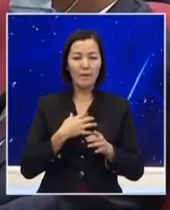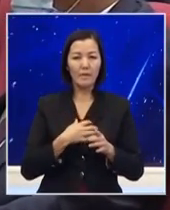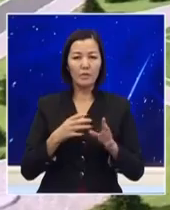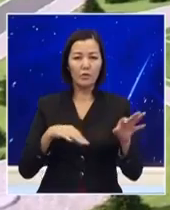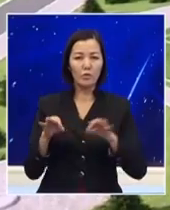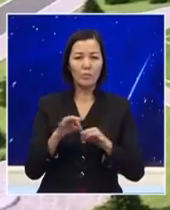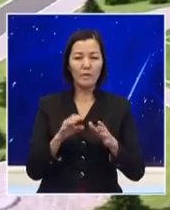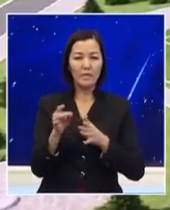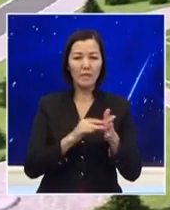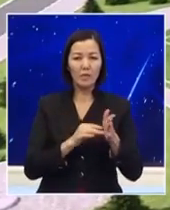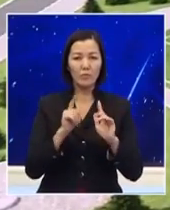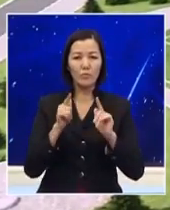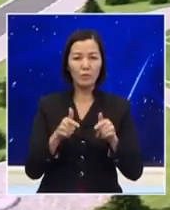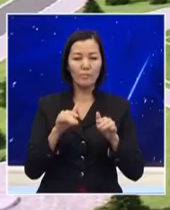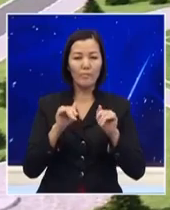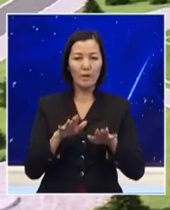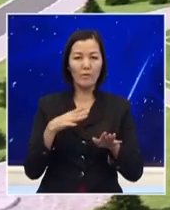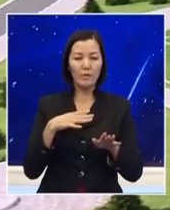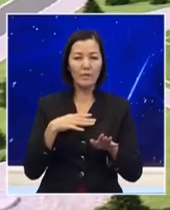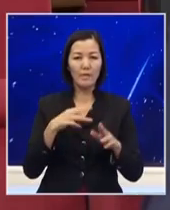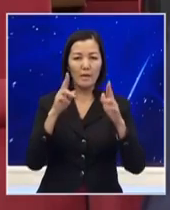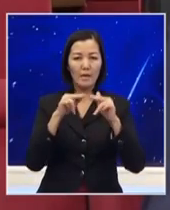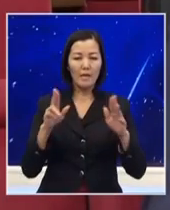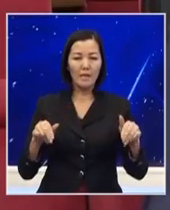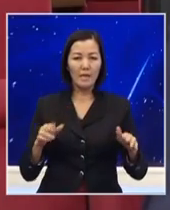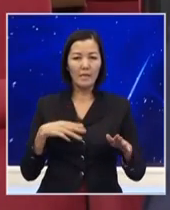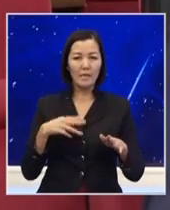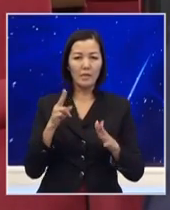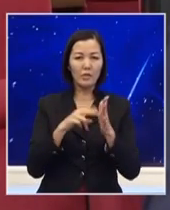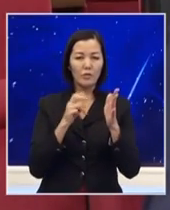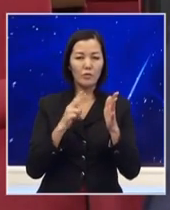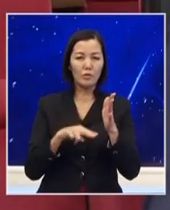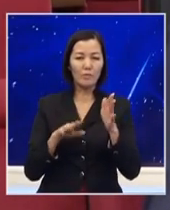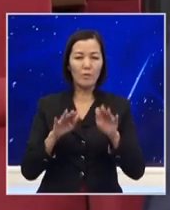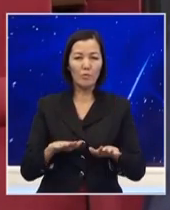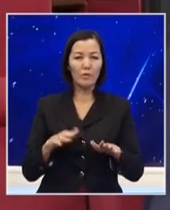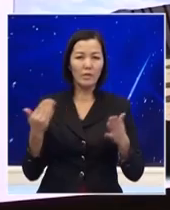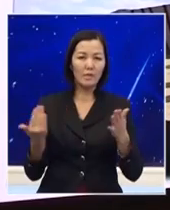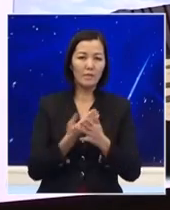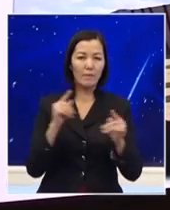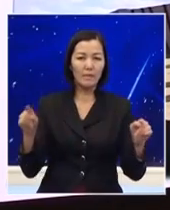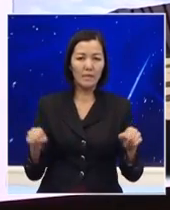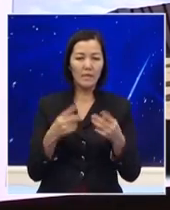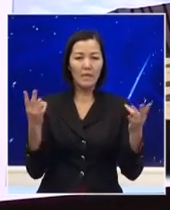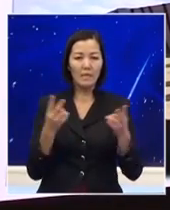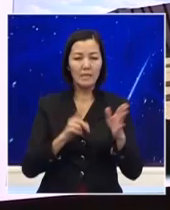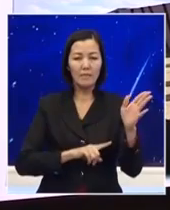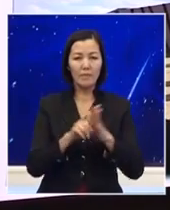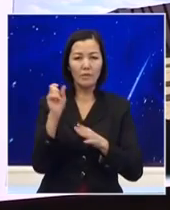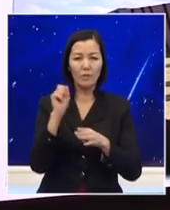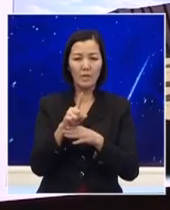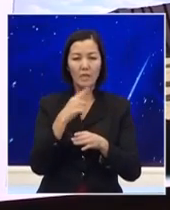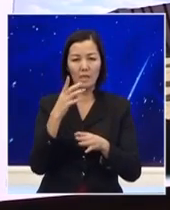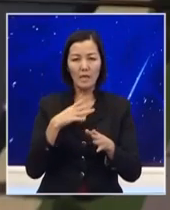мақұлдады. Бірі көл жағалауындағы жалын балалар лагері. Жауаптыларға 720 орындық демалыс орнын қайта жандандыруға тезірек кірісу керектігін